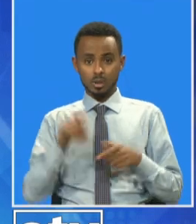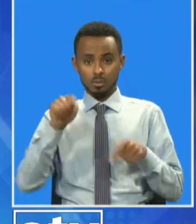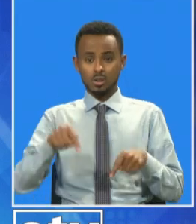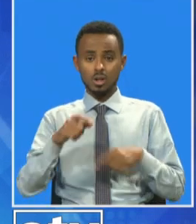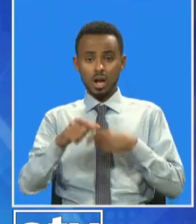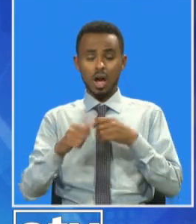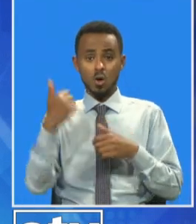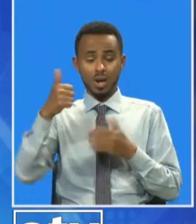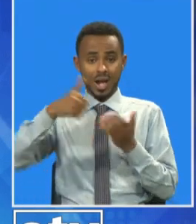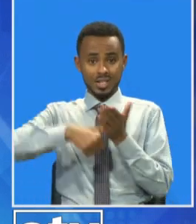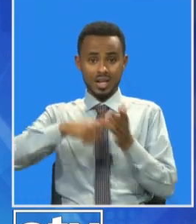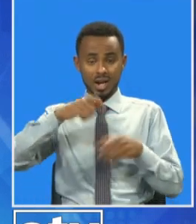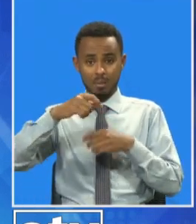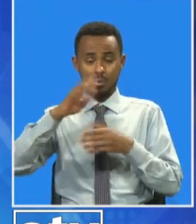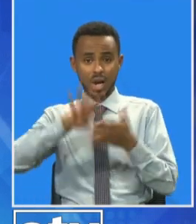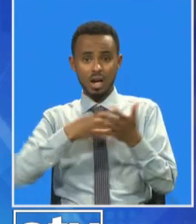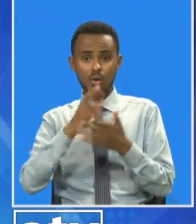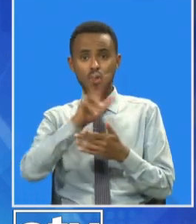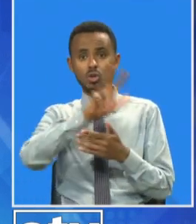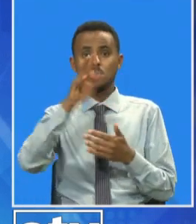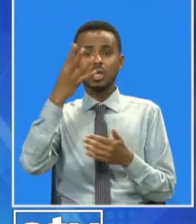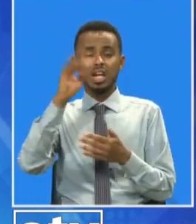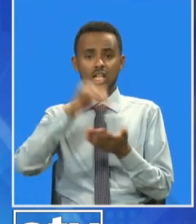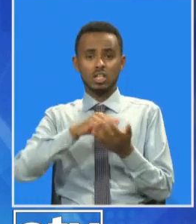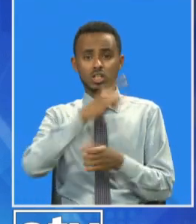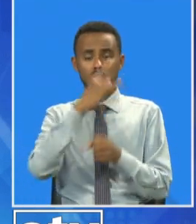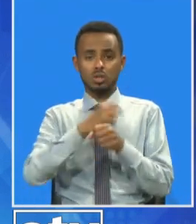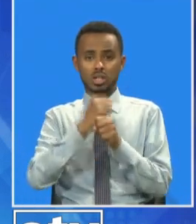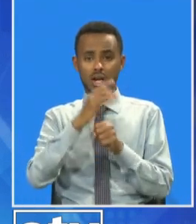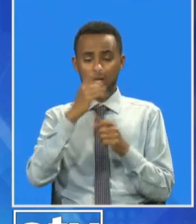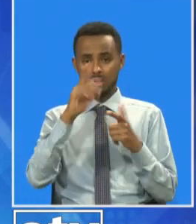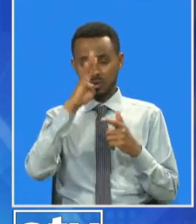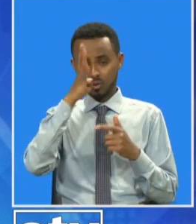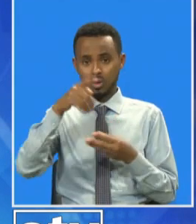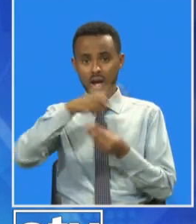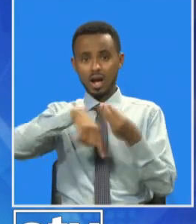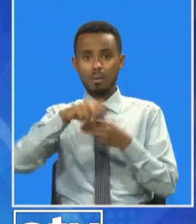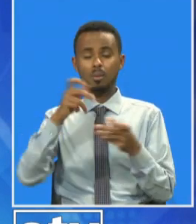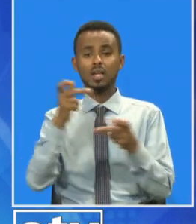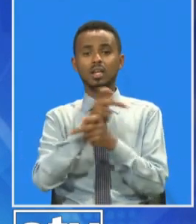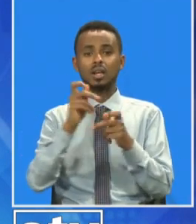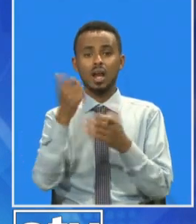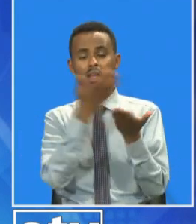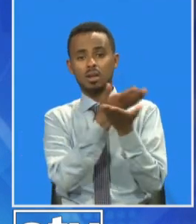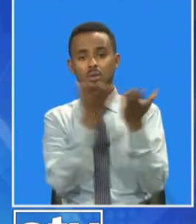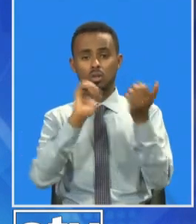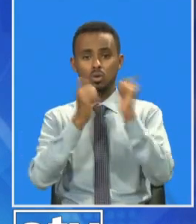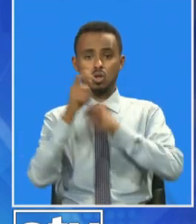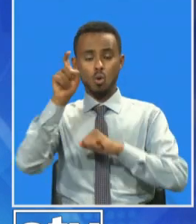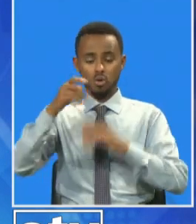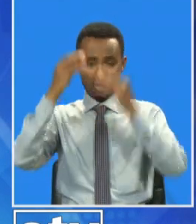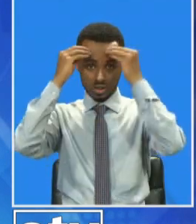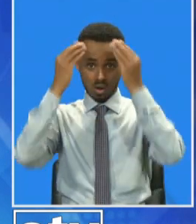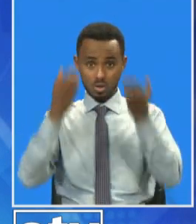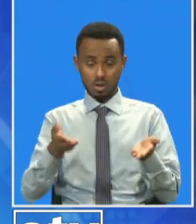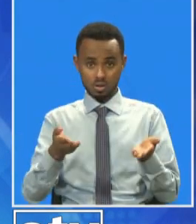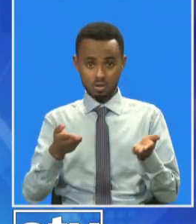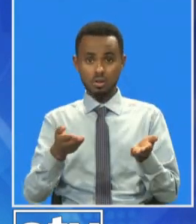በዘንድሮው የአረንጓዴ አሻራ መርሃ ግብር ለ314,000 ዜጎች የስራ ዕድል መፍጠሩን የአካባቢ ደንና አየር ንብረት ለውጥ ኮሚሽን